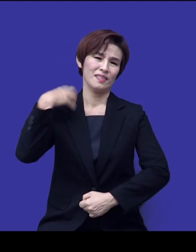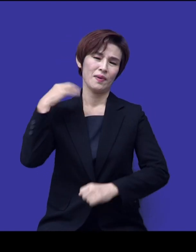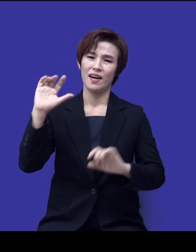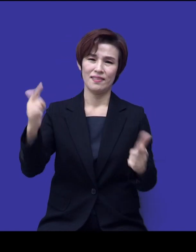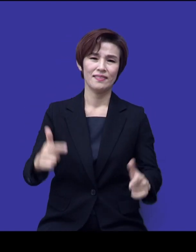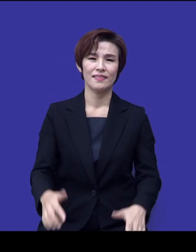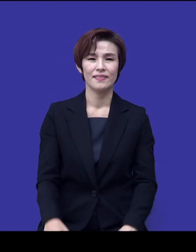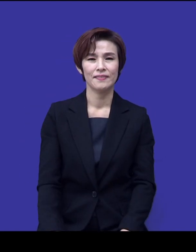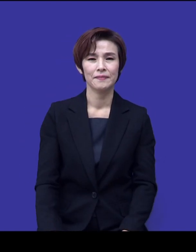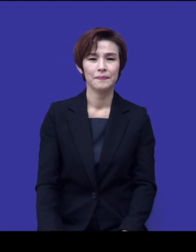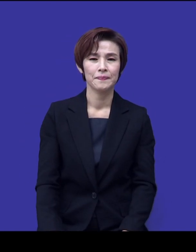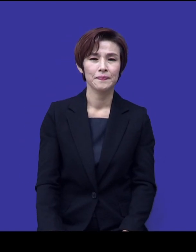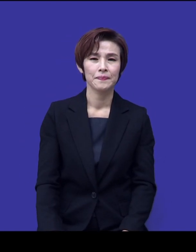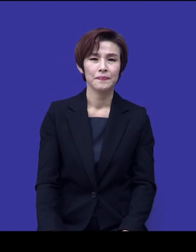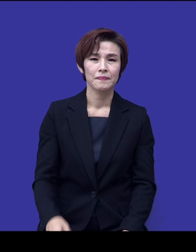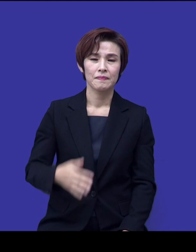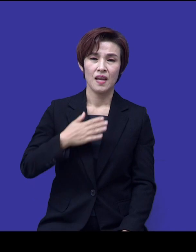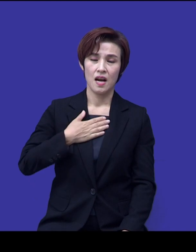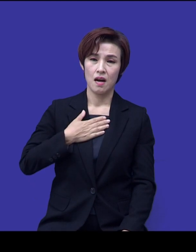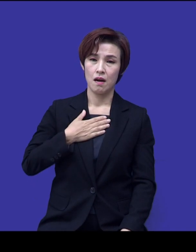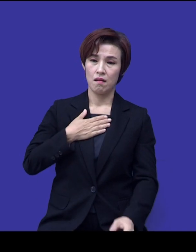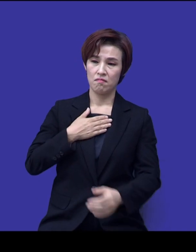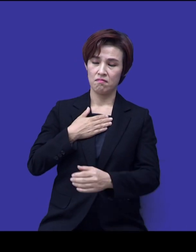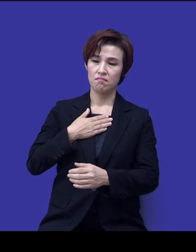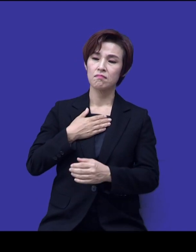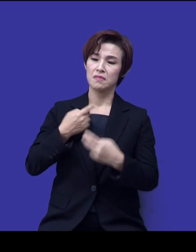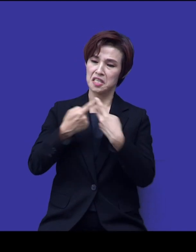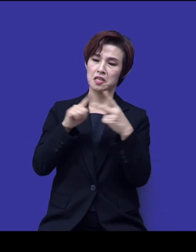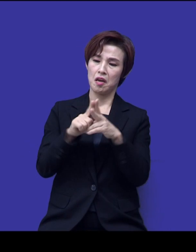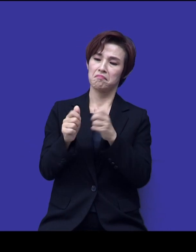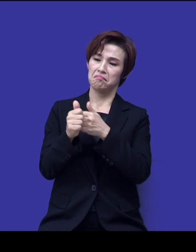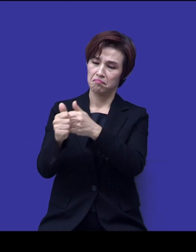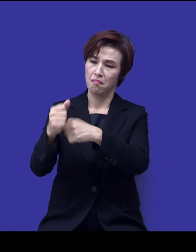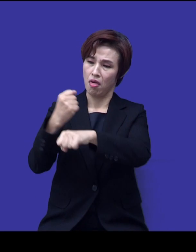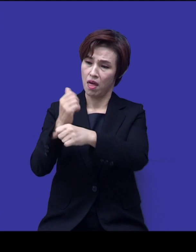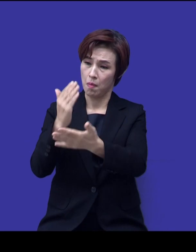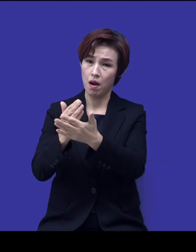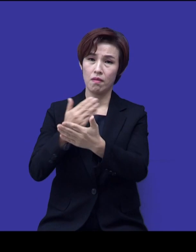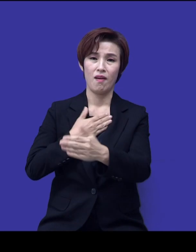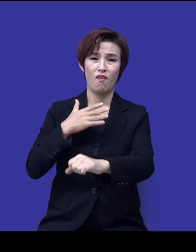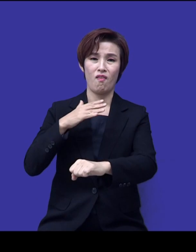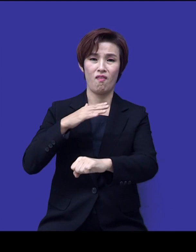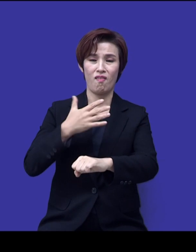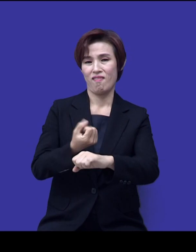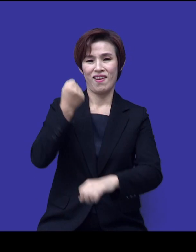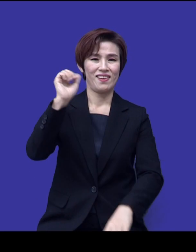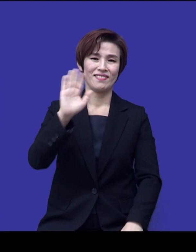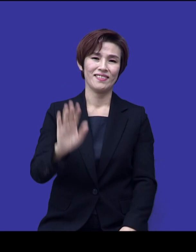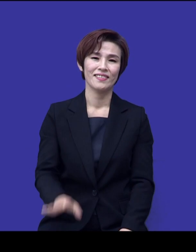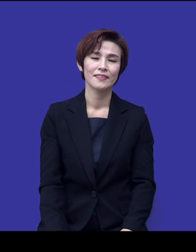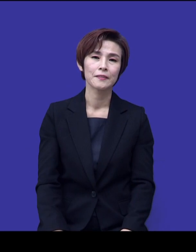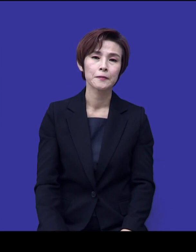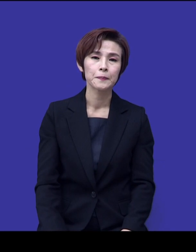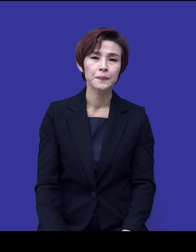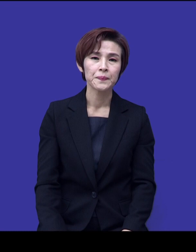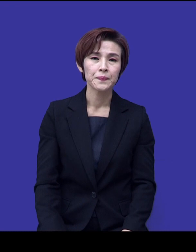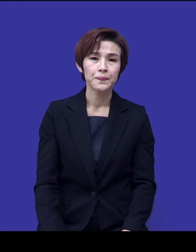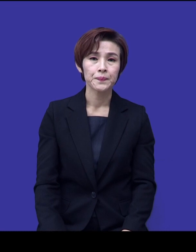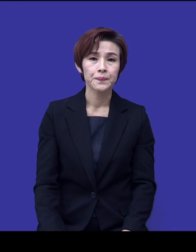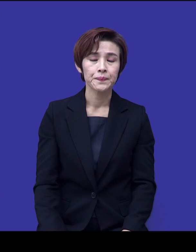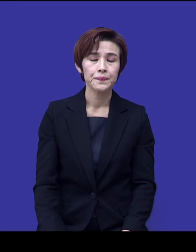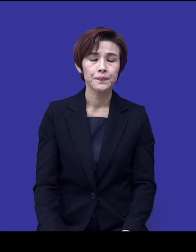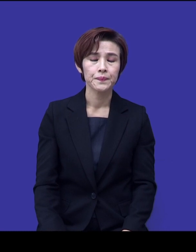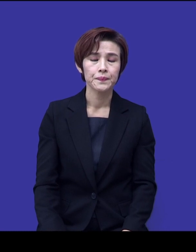것이지 무슨 네. 뭐 내가 이거 따르고 안 따르고는 아닌 것 같아요. 네네. 그 KBS에 아까 다시 돌아오셨을 때 많은 분들이 이제 사고